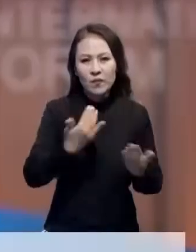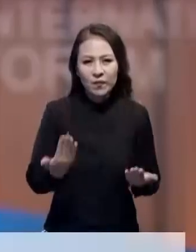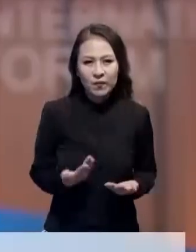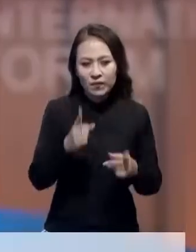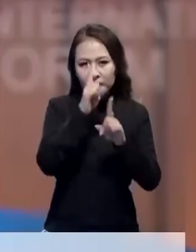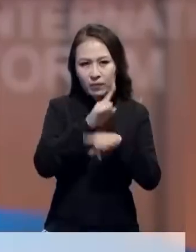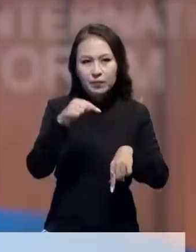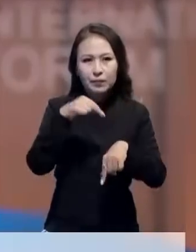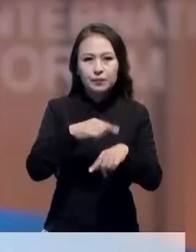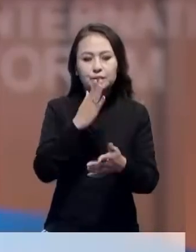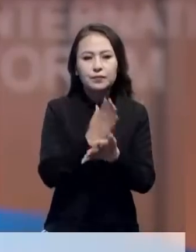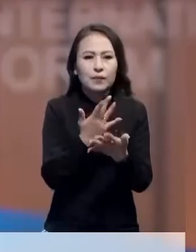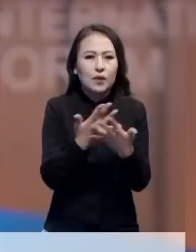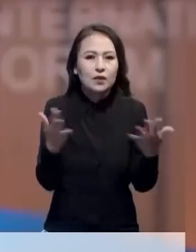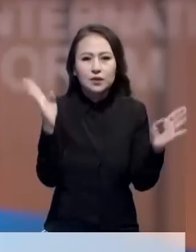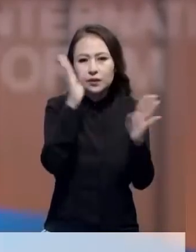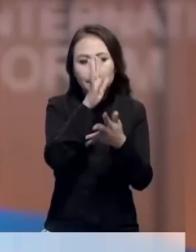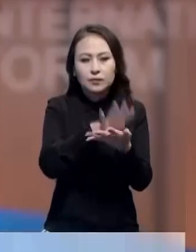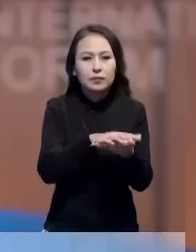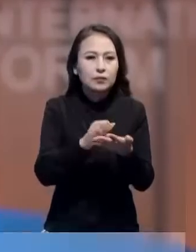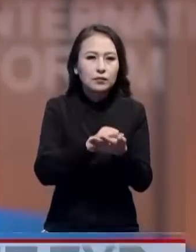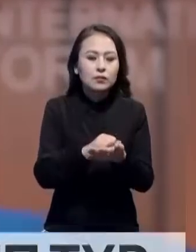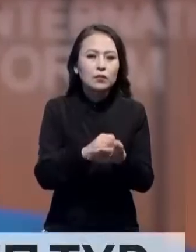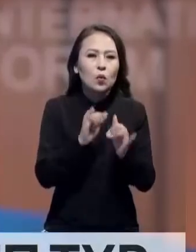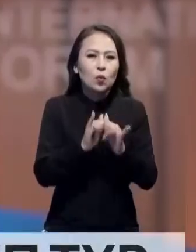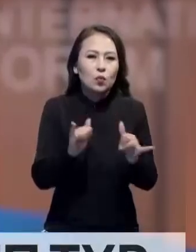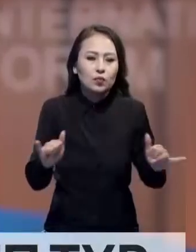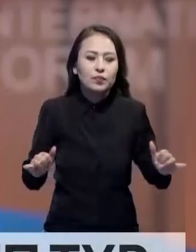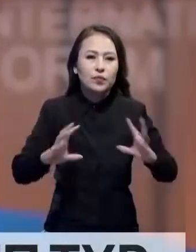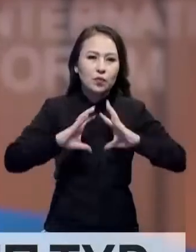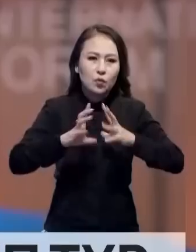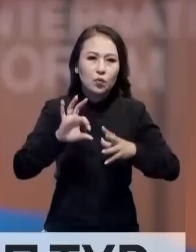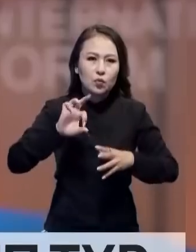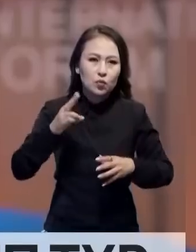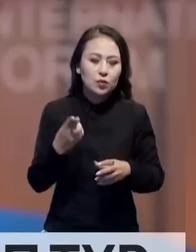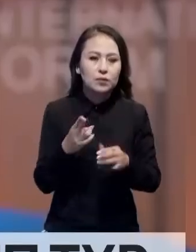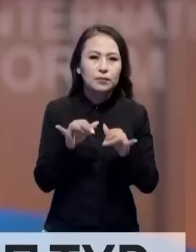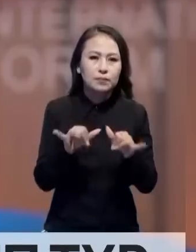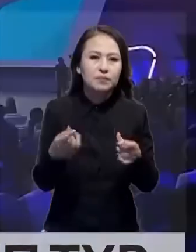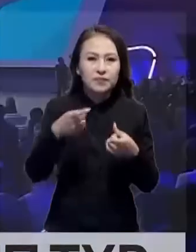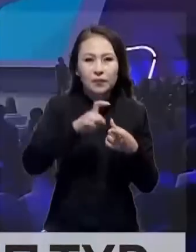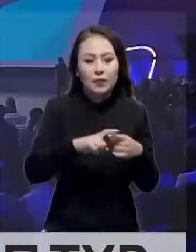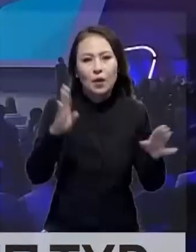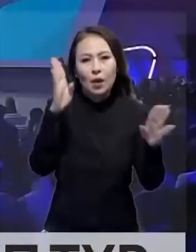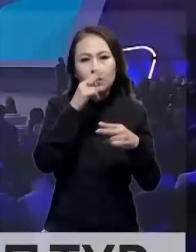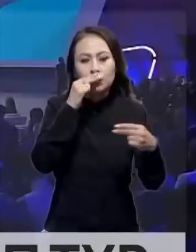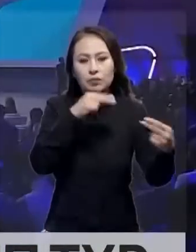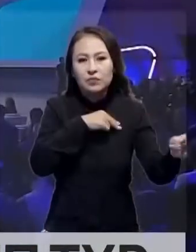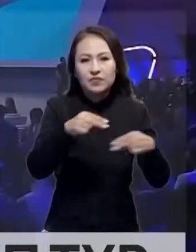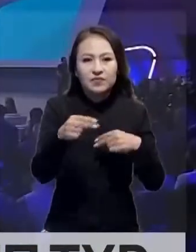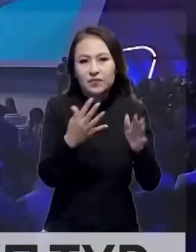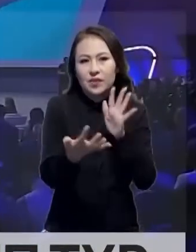ерекше байқалады. Әсіресе түрлі табиғи катаклизмдердің көбеюі, әлеуметтік экономикалық мәселелердің туындауына және азық-түлік тапшылығына әкелуі